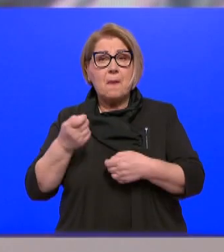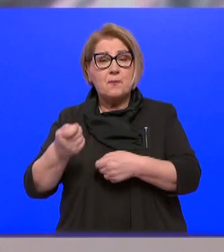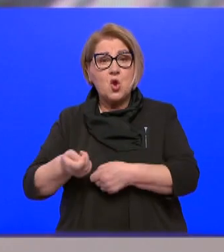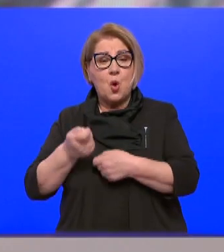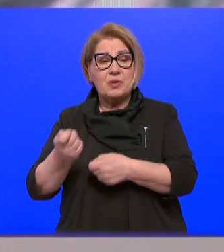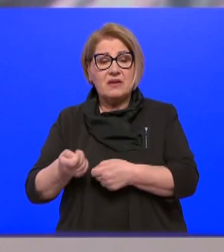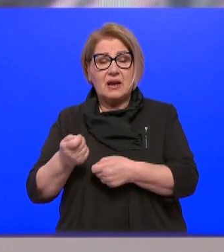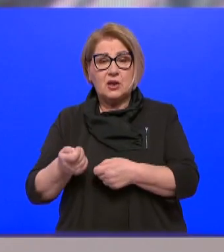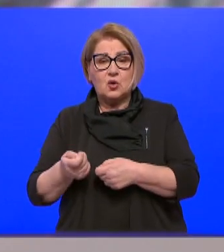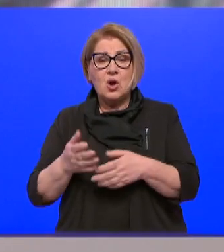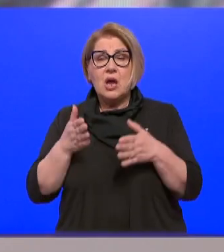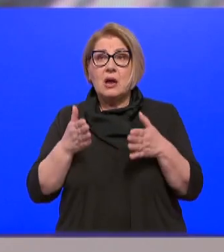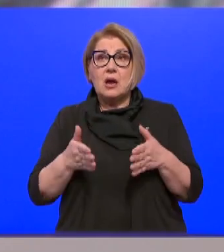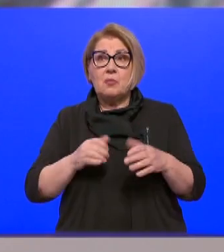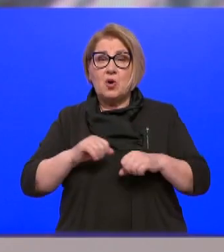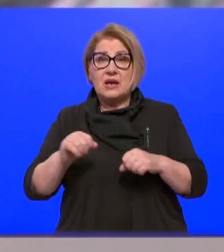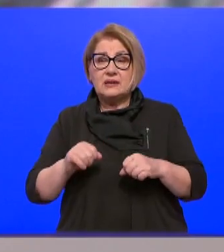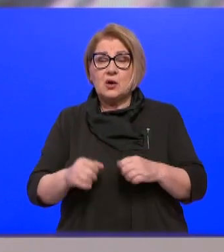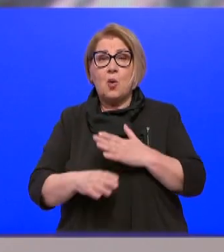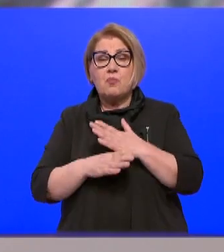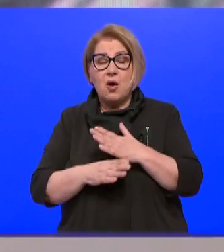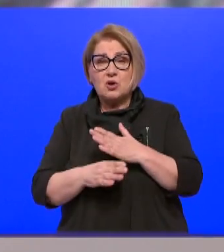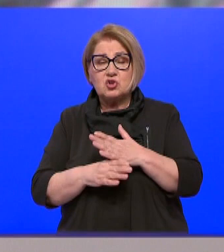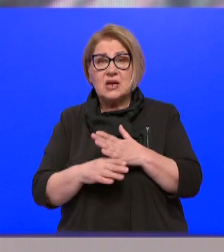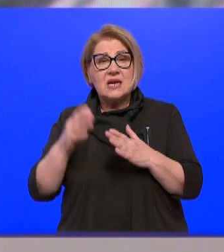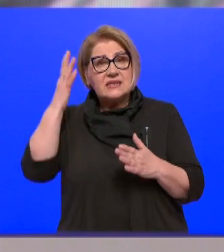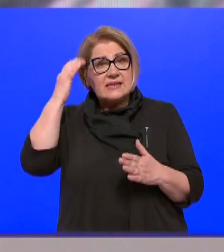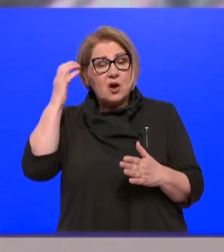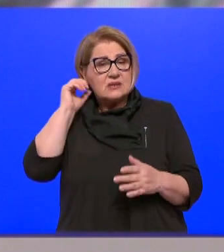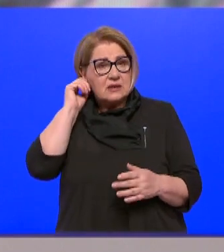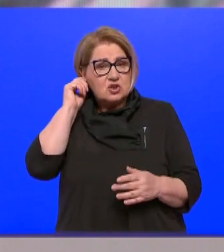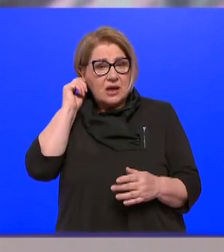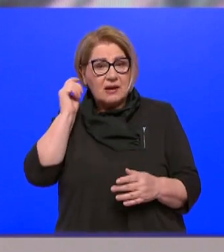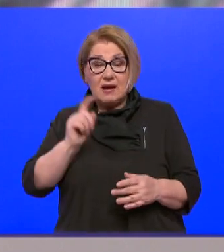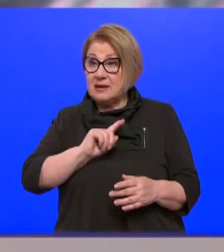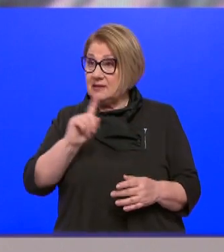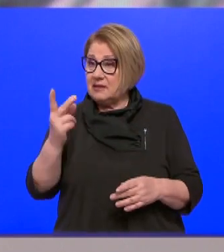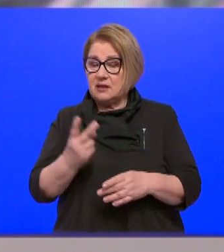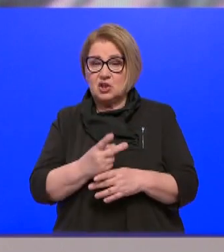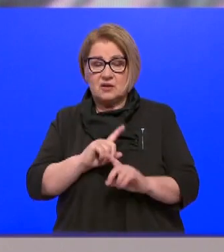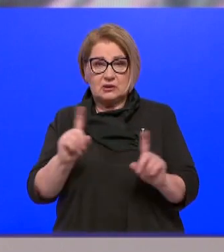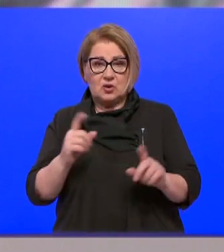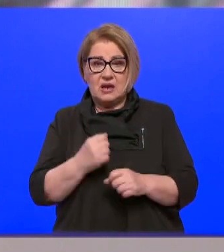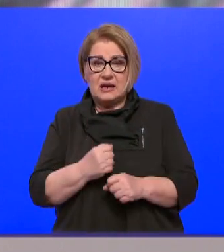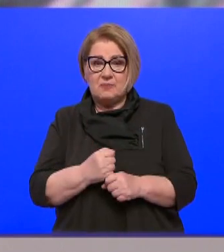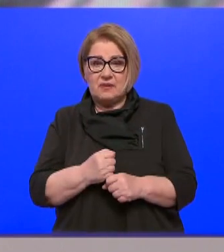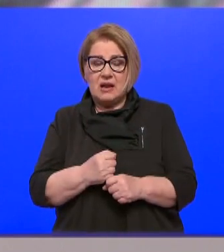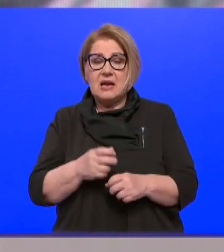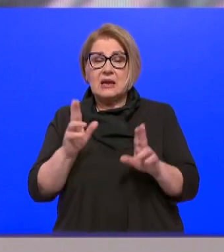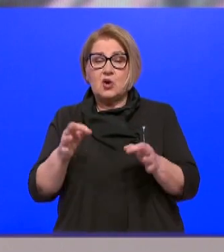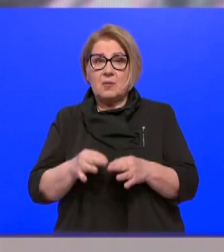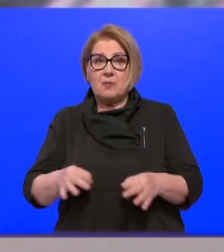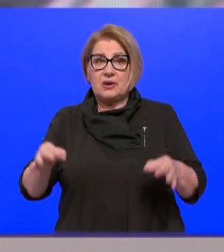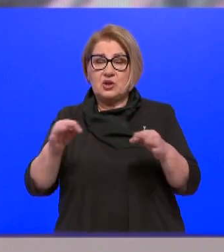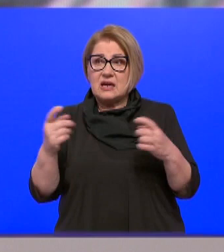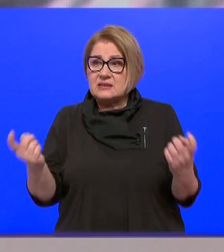politiku odrediti paket mjera pomoći seoskim ženama, no nijedna država to nije učinila. Kao što primjerice imamo projekte da